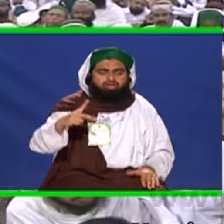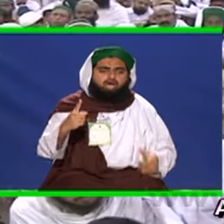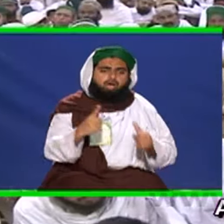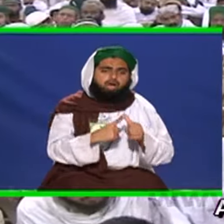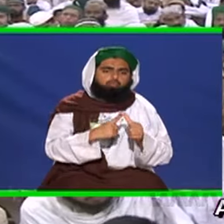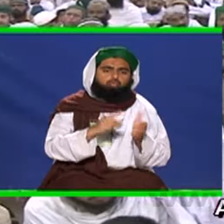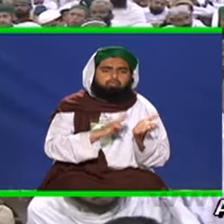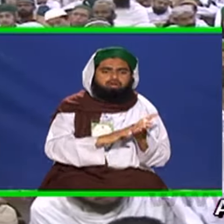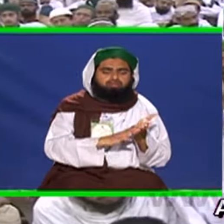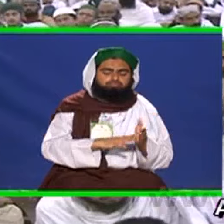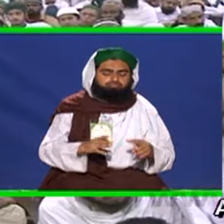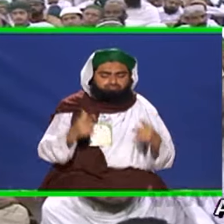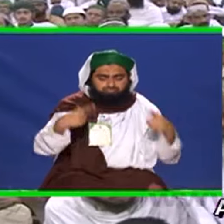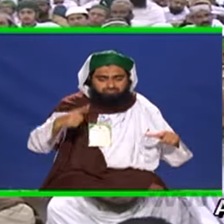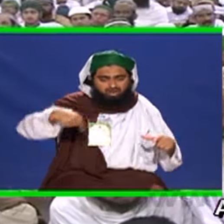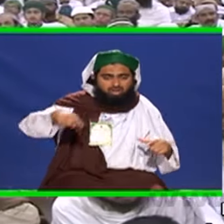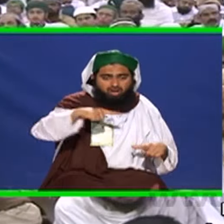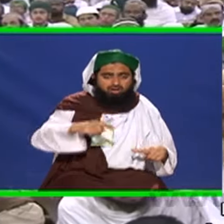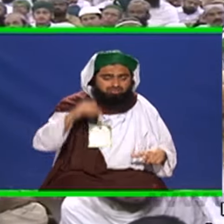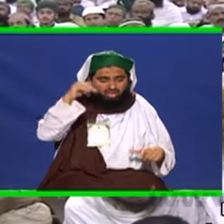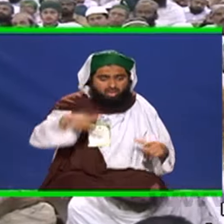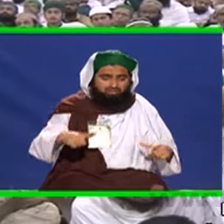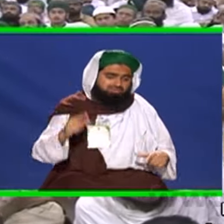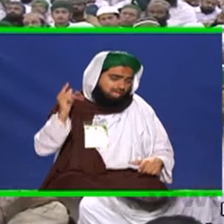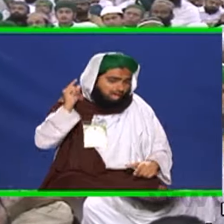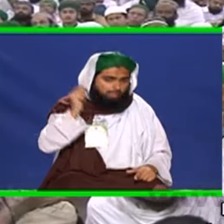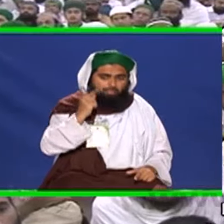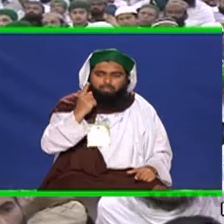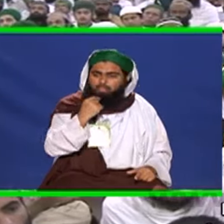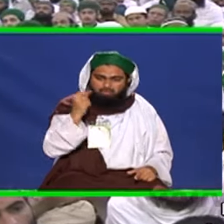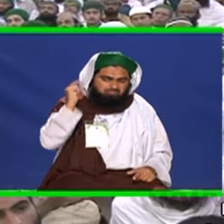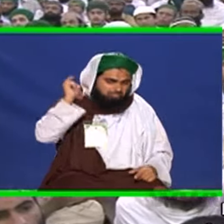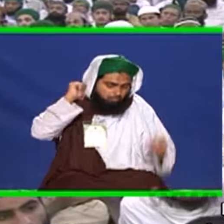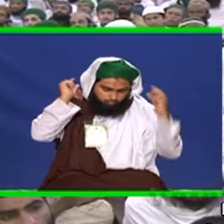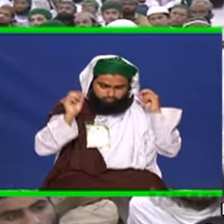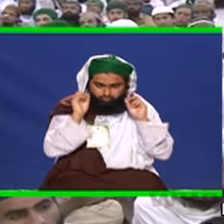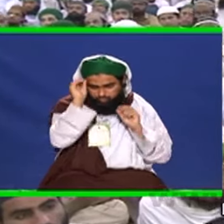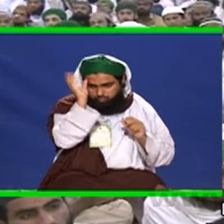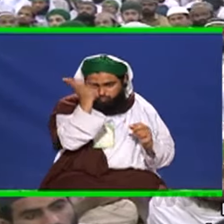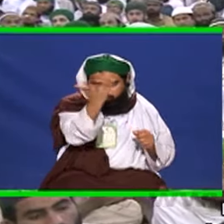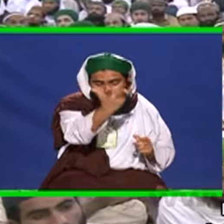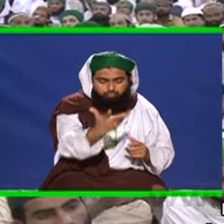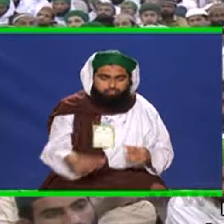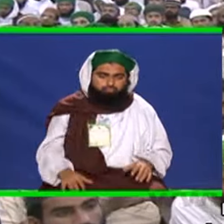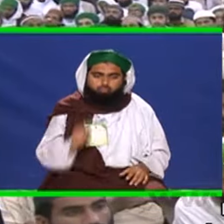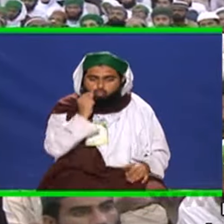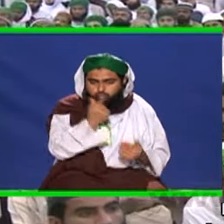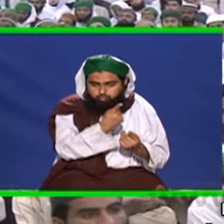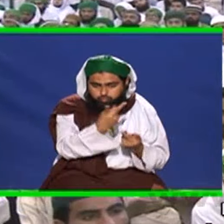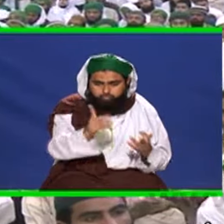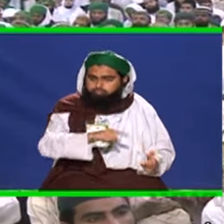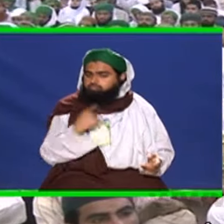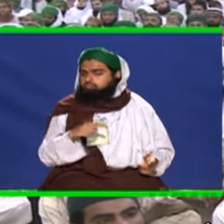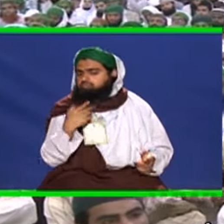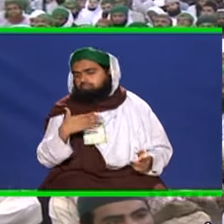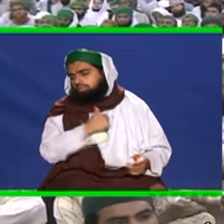لگے. عبد الملک بن مروان گھبرا گیا کہ اب ادھر سے فرار ہو، تو اس نے اپنے خاص